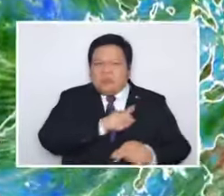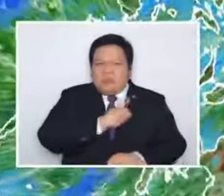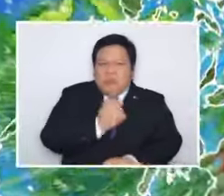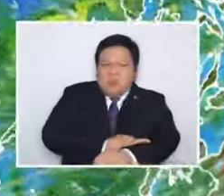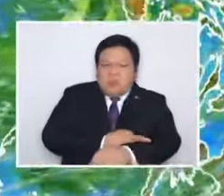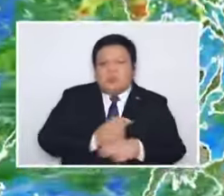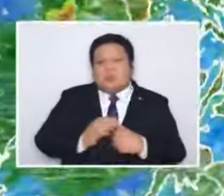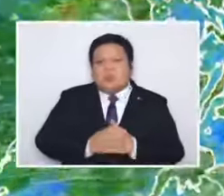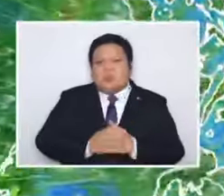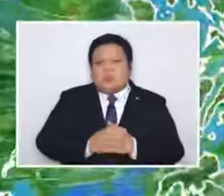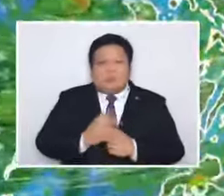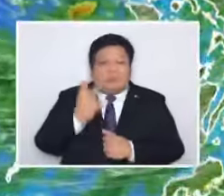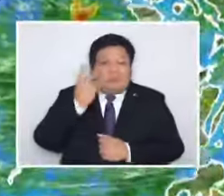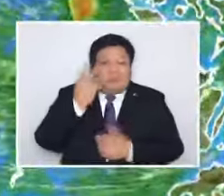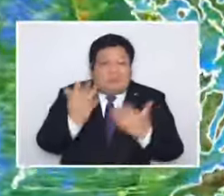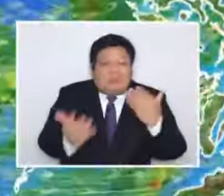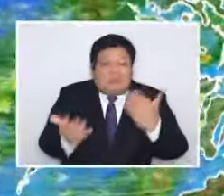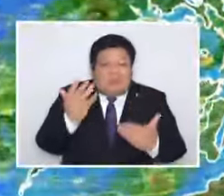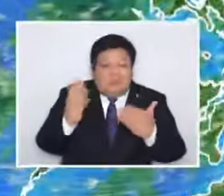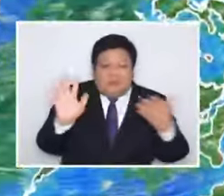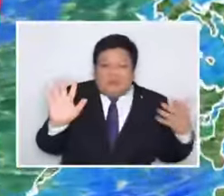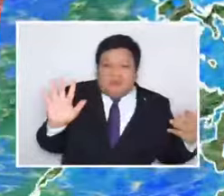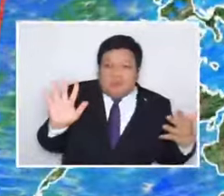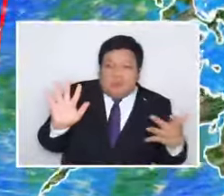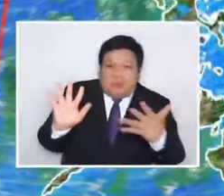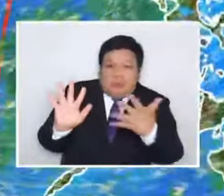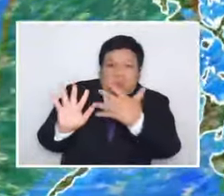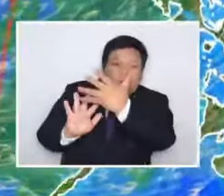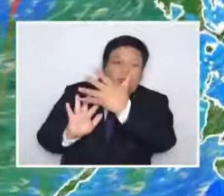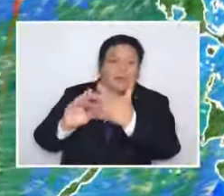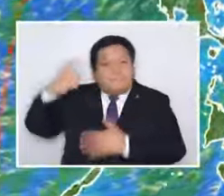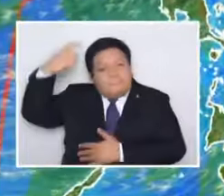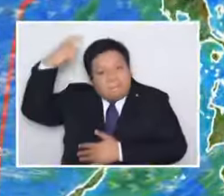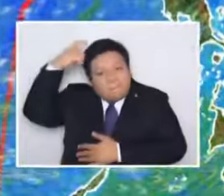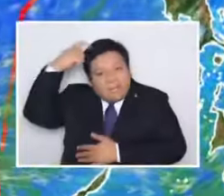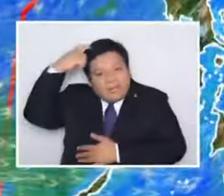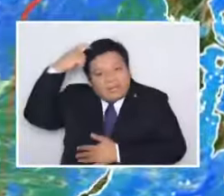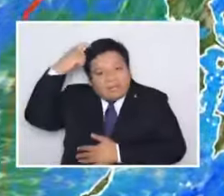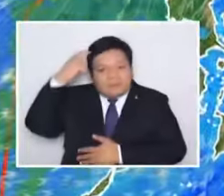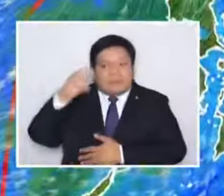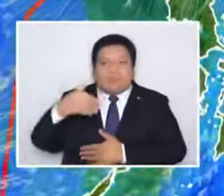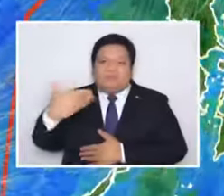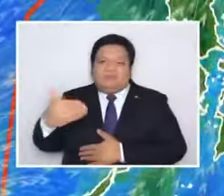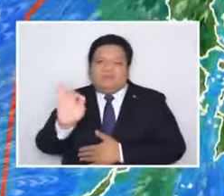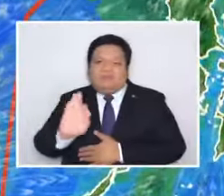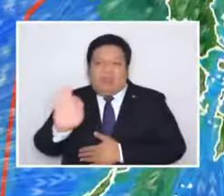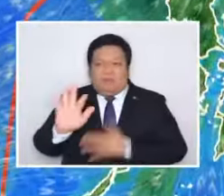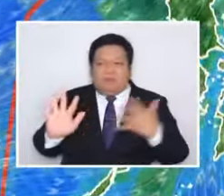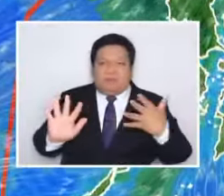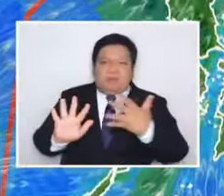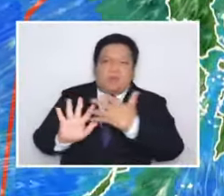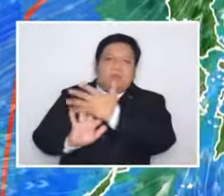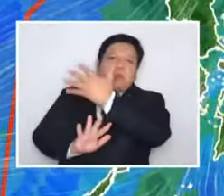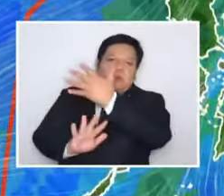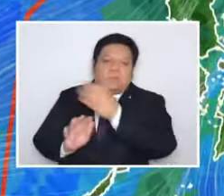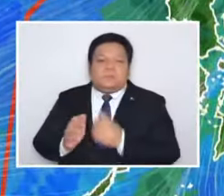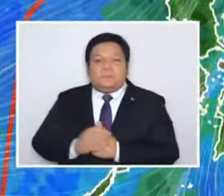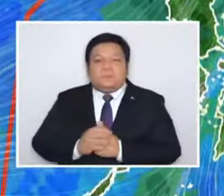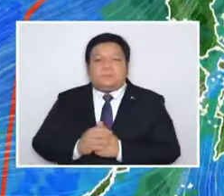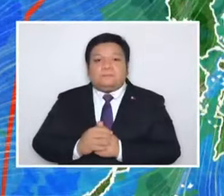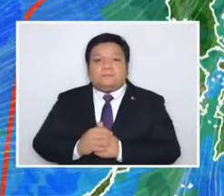posible itong lumapit o dumaan sa Batanes o Babuyan Islands pagdating po ng Biyernes. Sa ibang balita